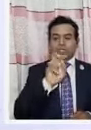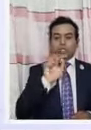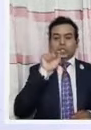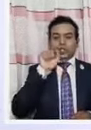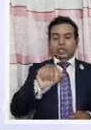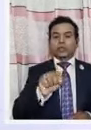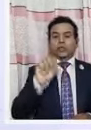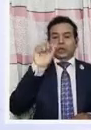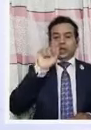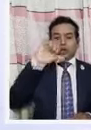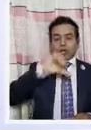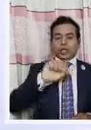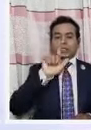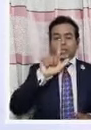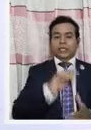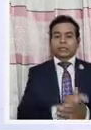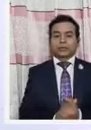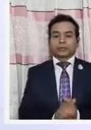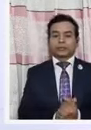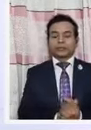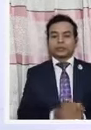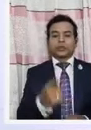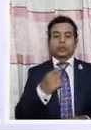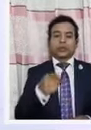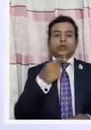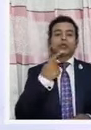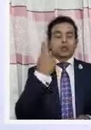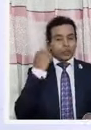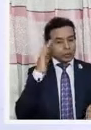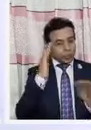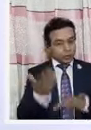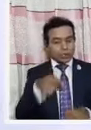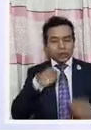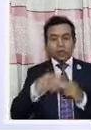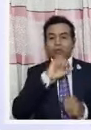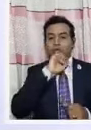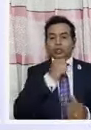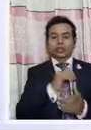79.03%, এবং নারী 549 জন, 20.97%।